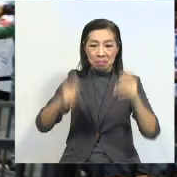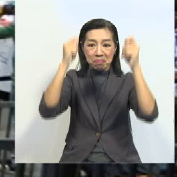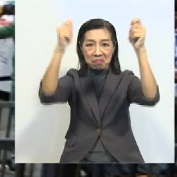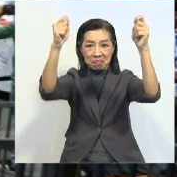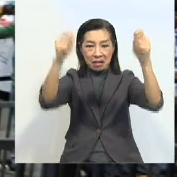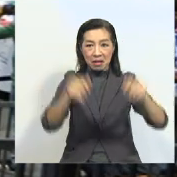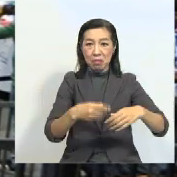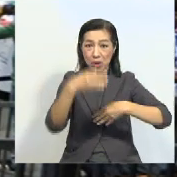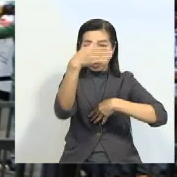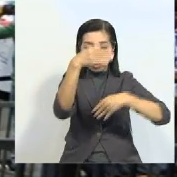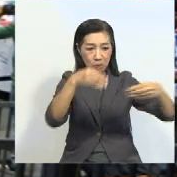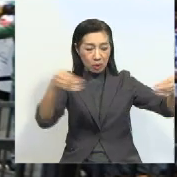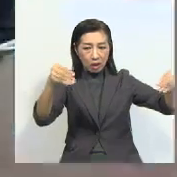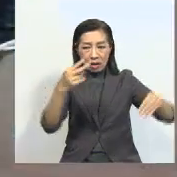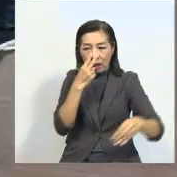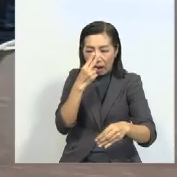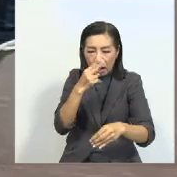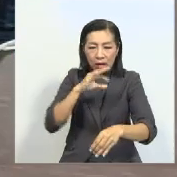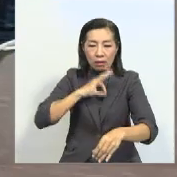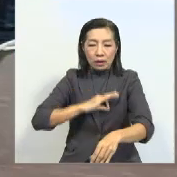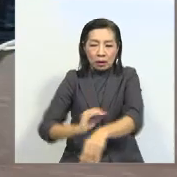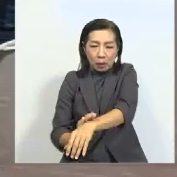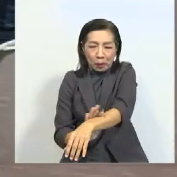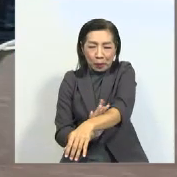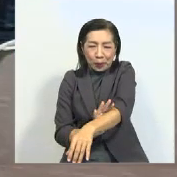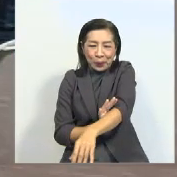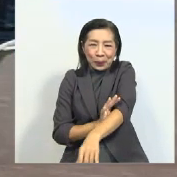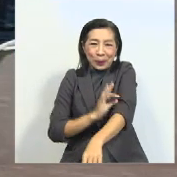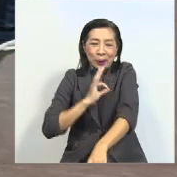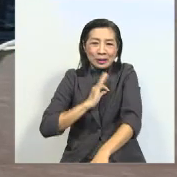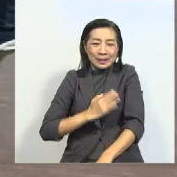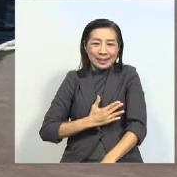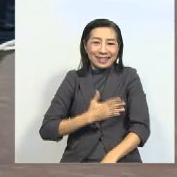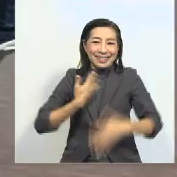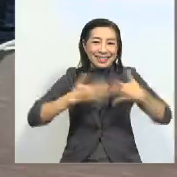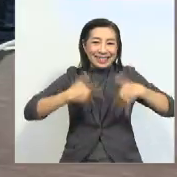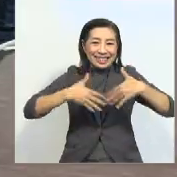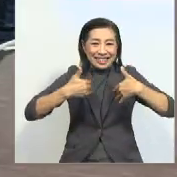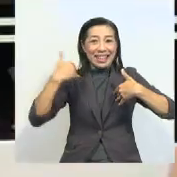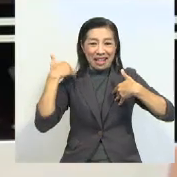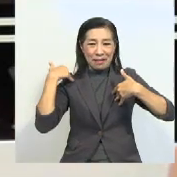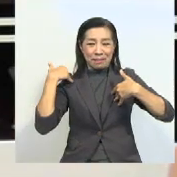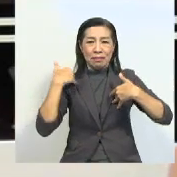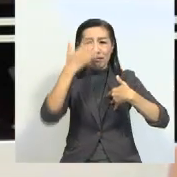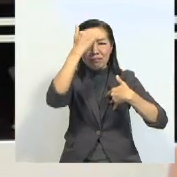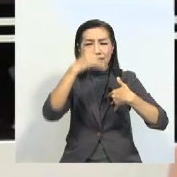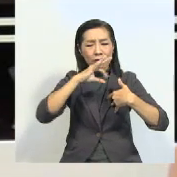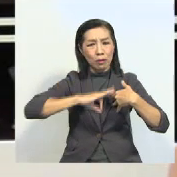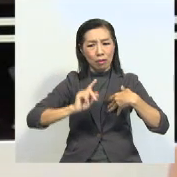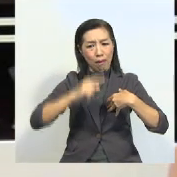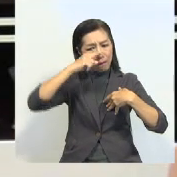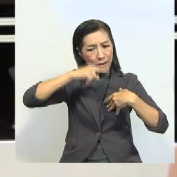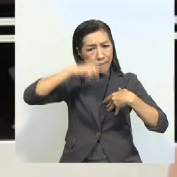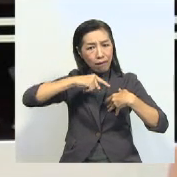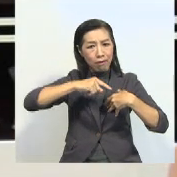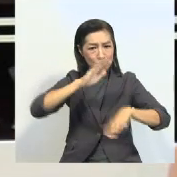สุดนะคะ ใช่ดิฉันยังรู้สึกเนี่ย ขนลุก เลยคือรู้สึกดีใจแทนน้องๆดีใจมากกว่าน้องๆด้วยซ้ำเพราะเรารู้สึกว่าเด็ก